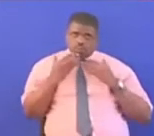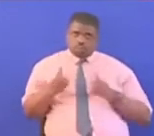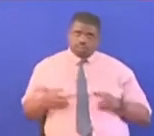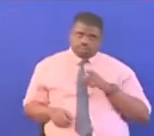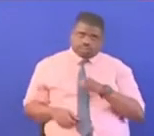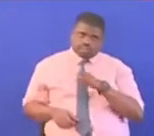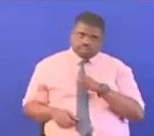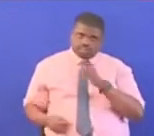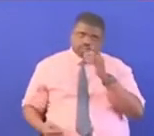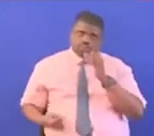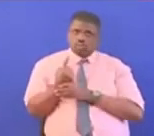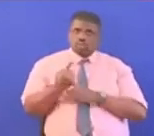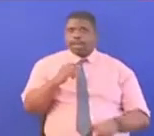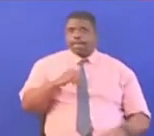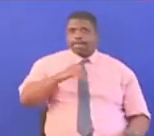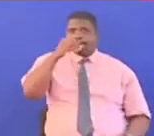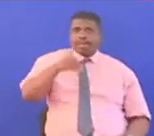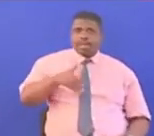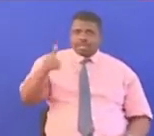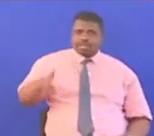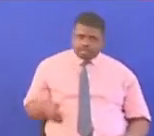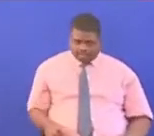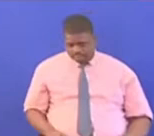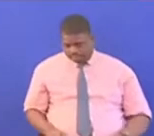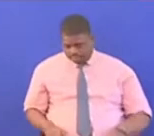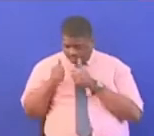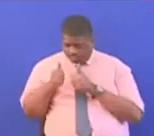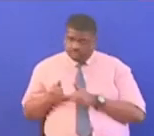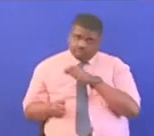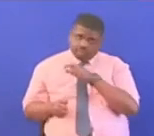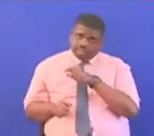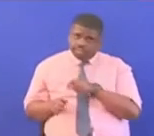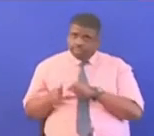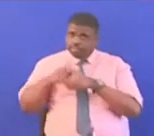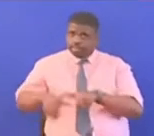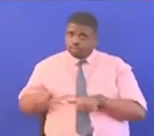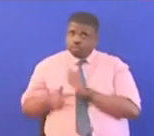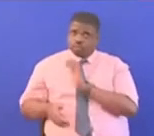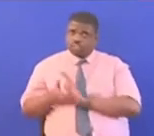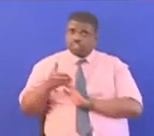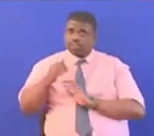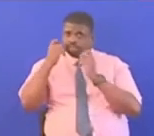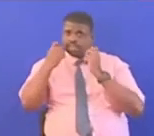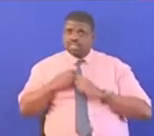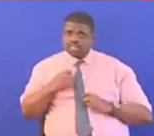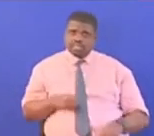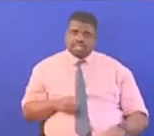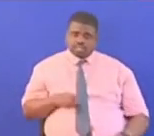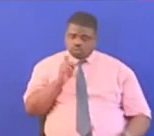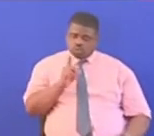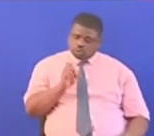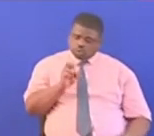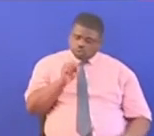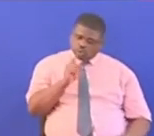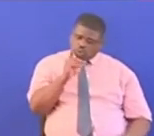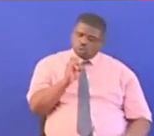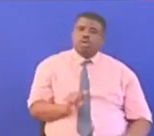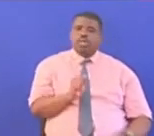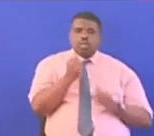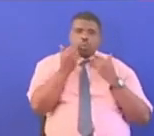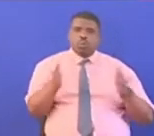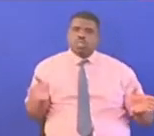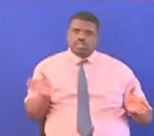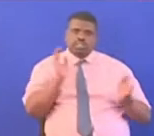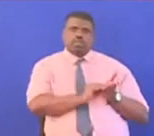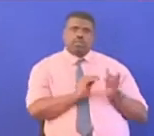kwamba unatoka katika mlima uliotajwa kwenye GN hiyo, GN ya kuanzisha wilaya Masai ambayo ndio GN ya kuanzisha wilaya Kondoa, inaweka bayana